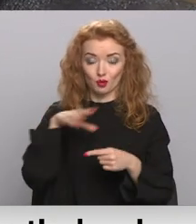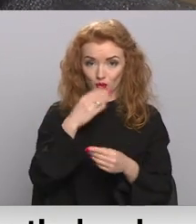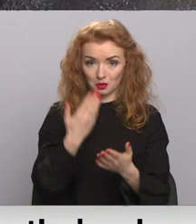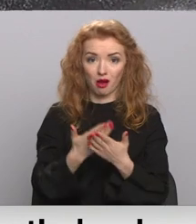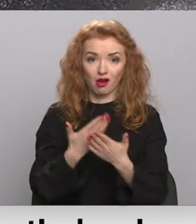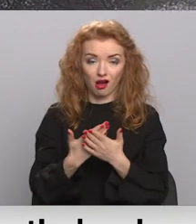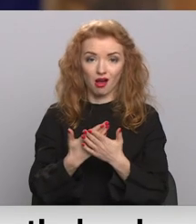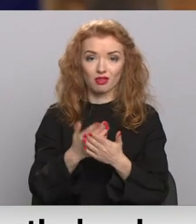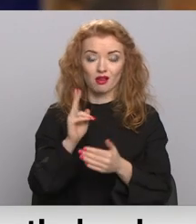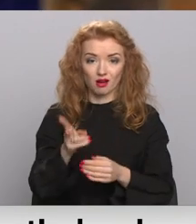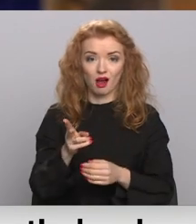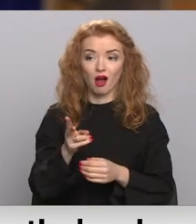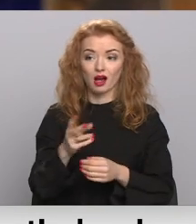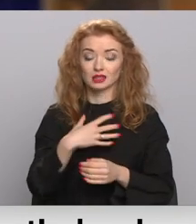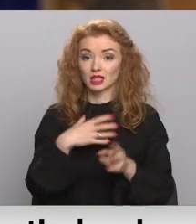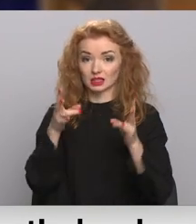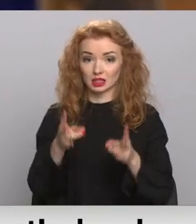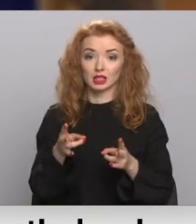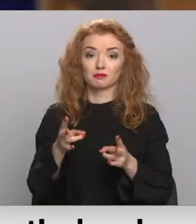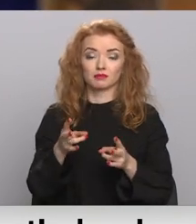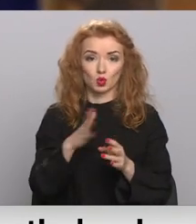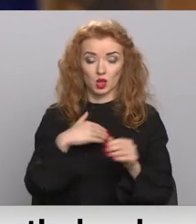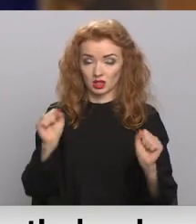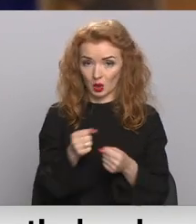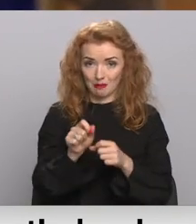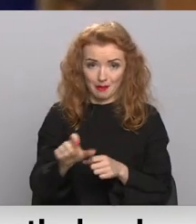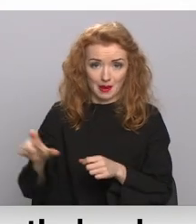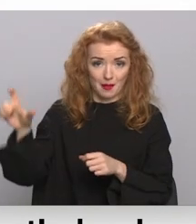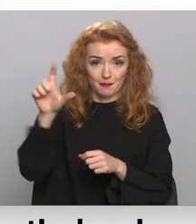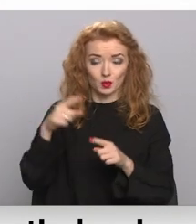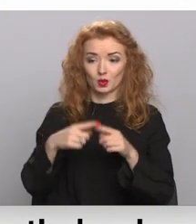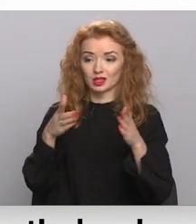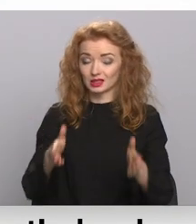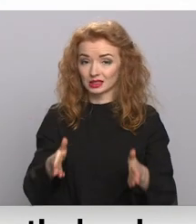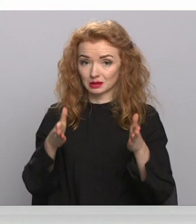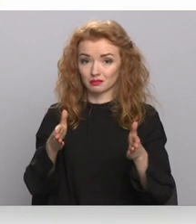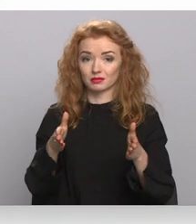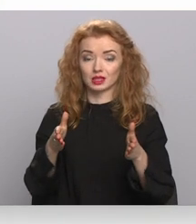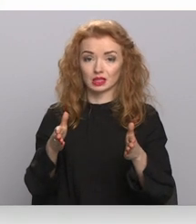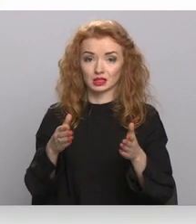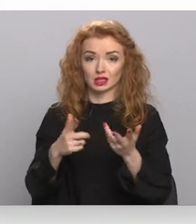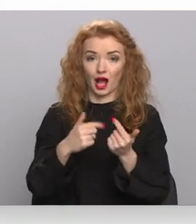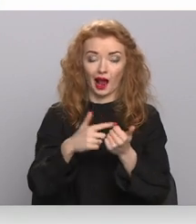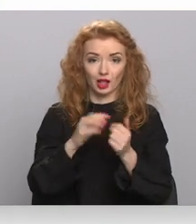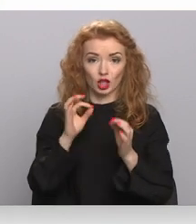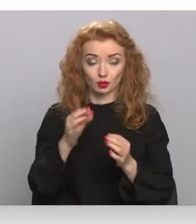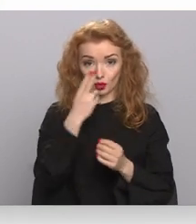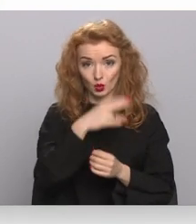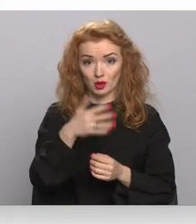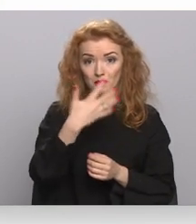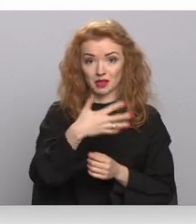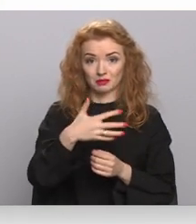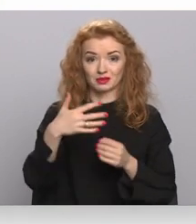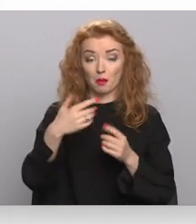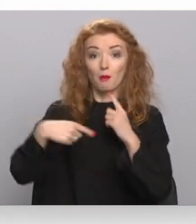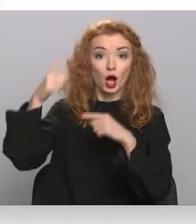ka nu, saslimtība izplatās ļoti strauji, slimnīcas skaitļi runā paši par sevi, ja no 50